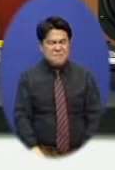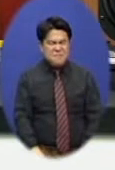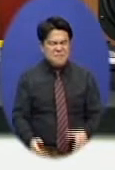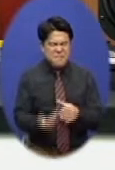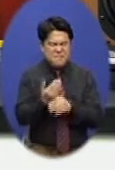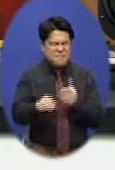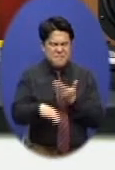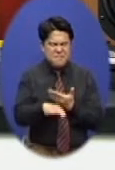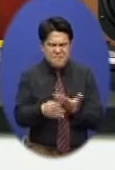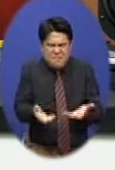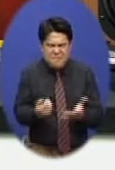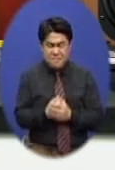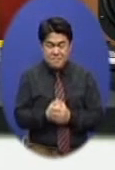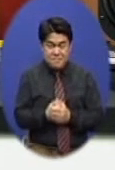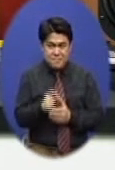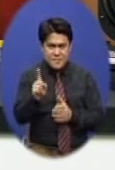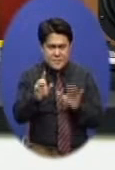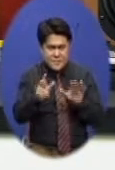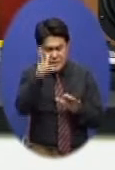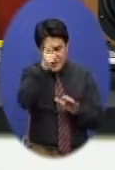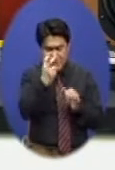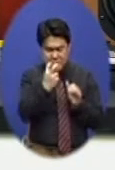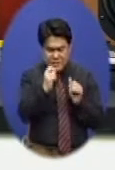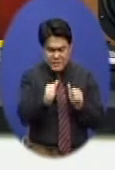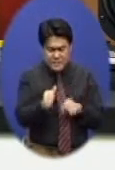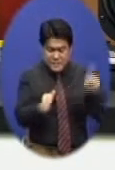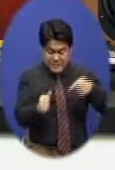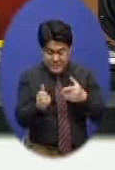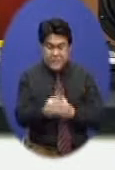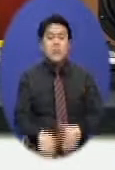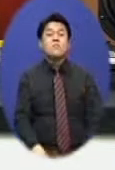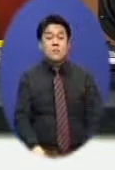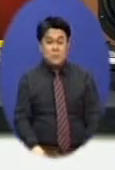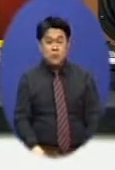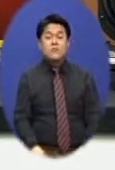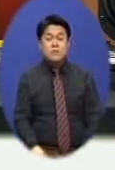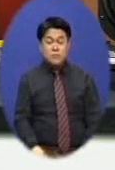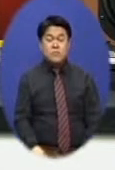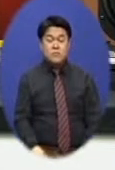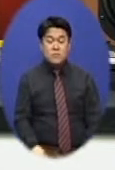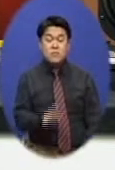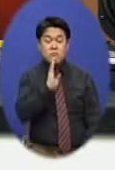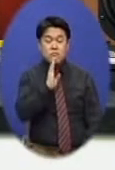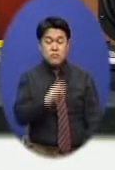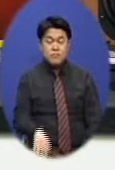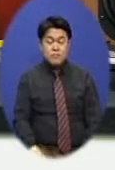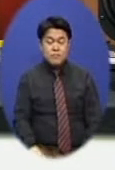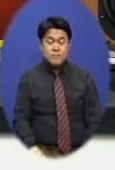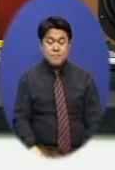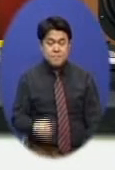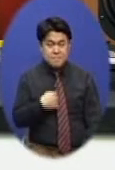자체가 틀려서 검찰 전까지 제가 갔다 왔어요. 아, 그걸 당연히 해드려야죠, 아이고. 우리 아버님.